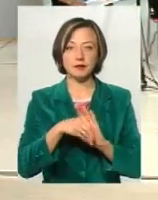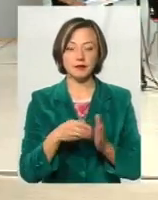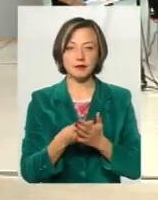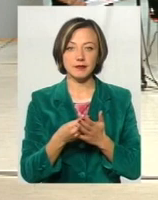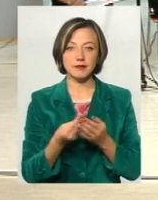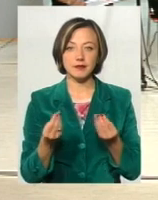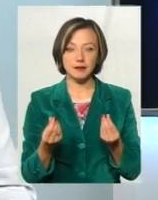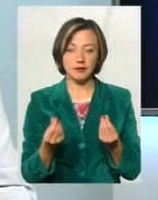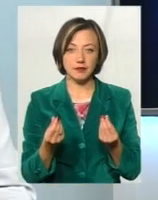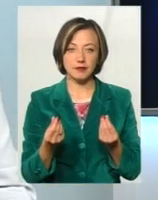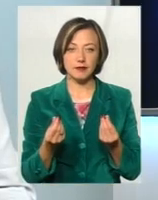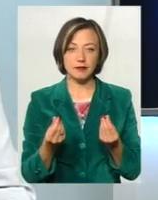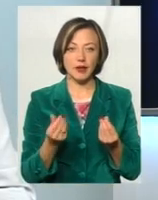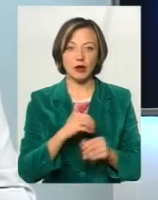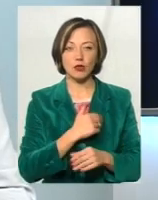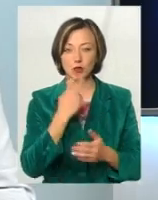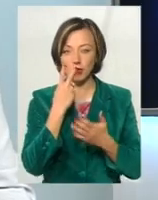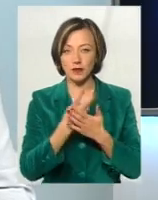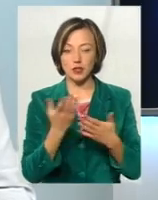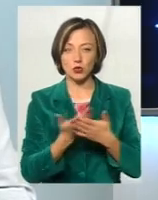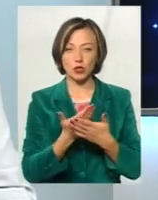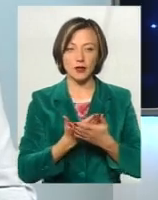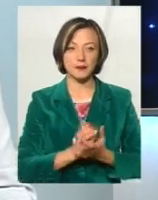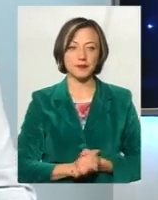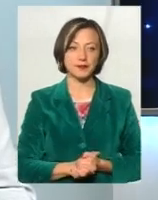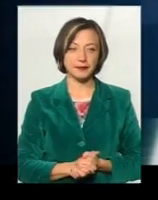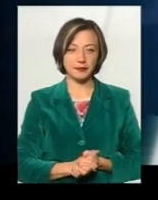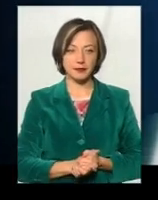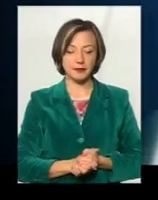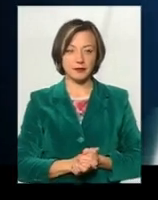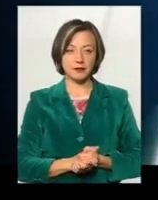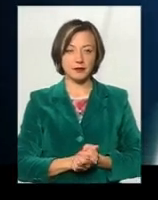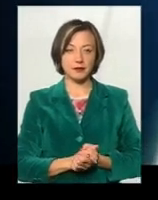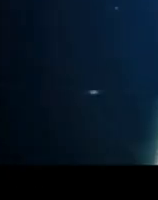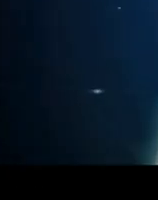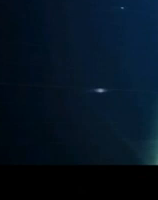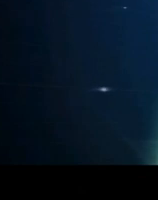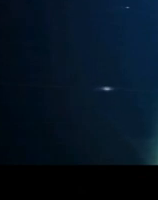ці гроші. Хочу зараз, щоб ми подивились сюжет. Давайте.